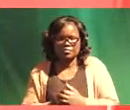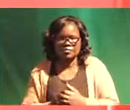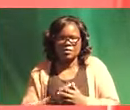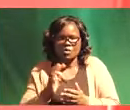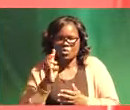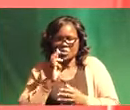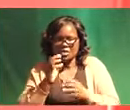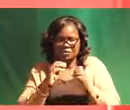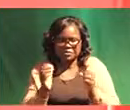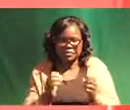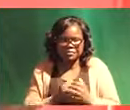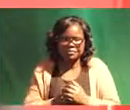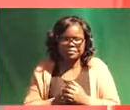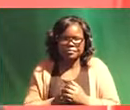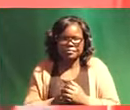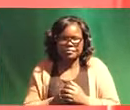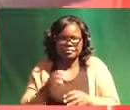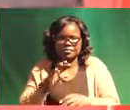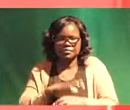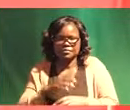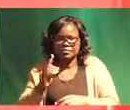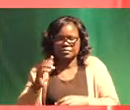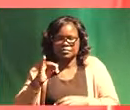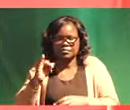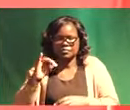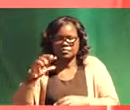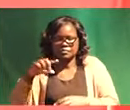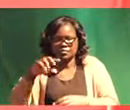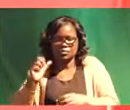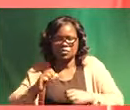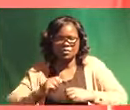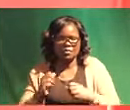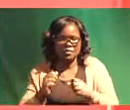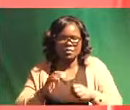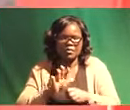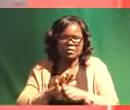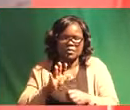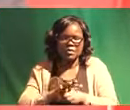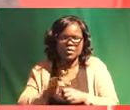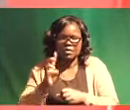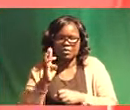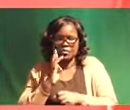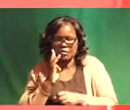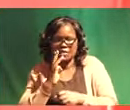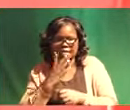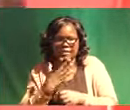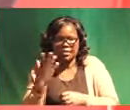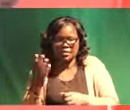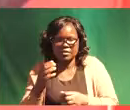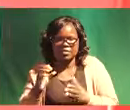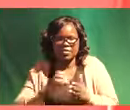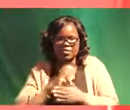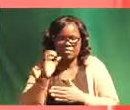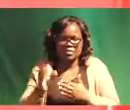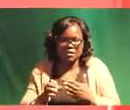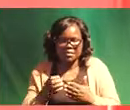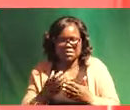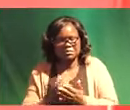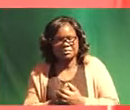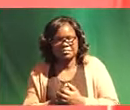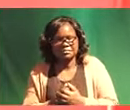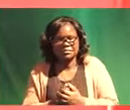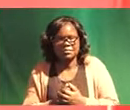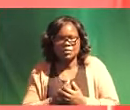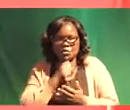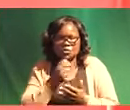maji kutoka. Tukipata drainage kidogo, tutafurahia upande wa maji. Na mambo ya employment hiyo ambayo nimesema,